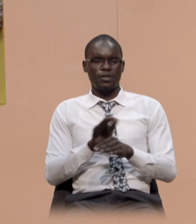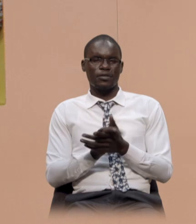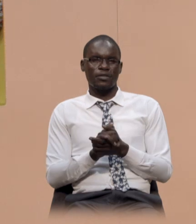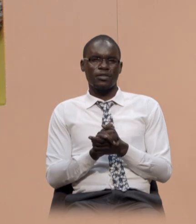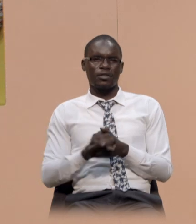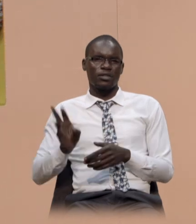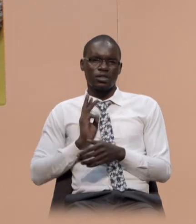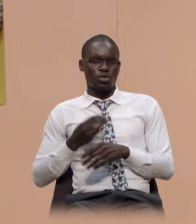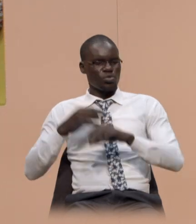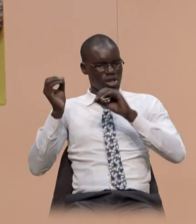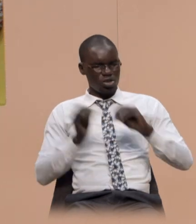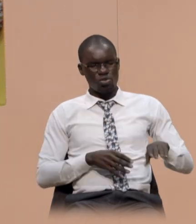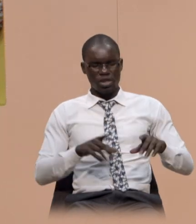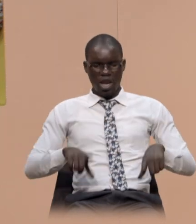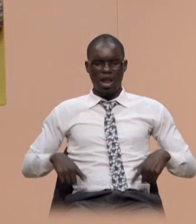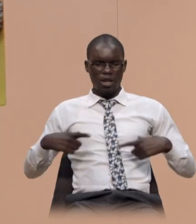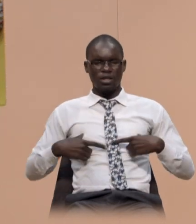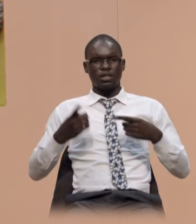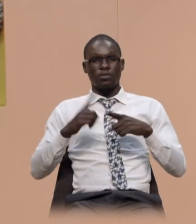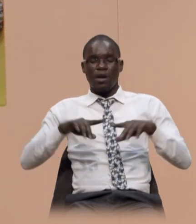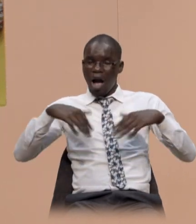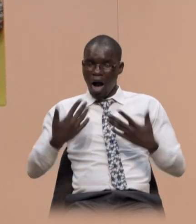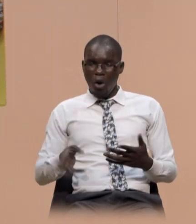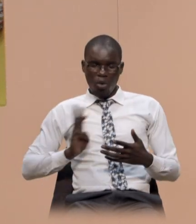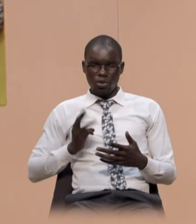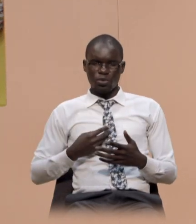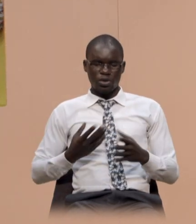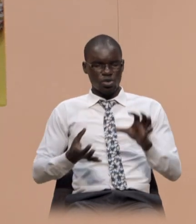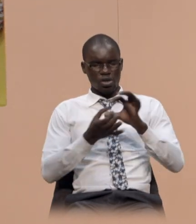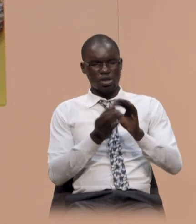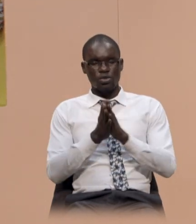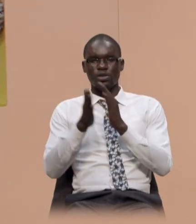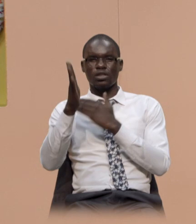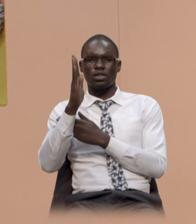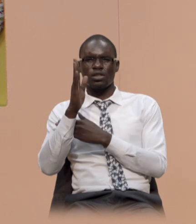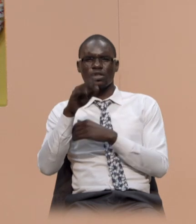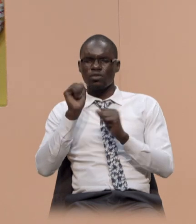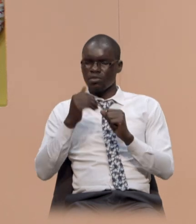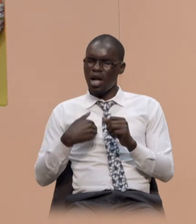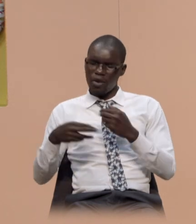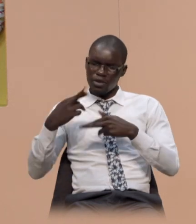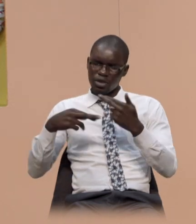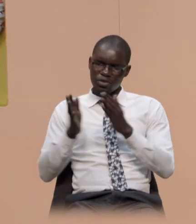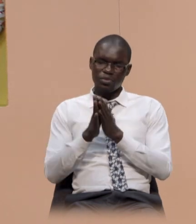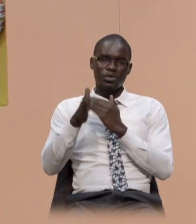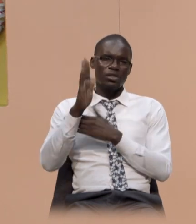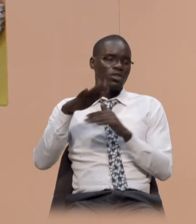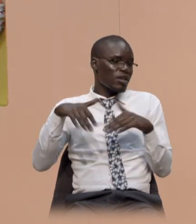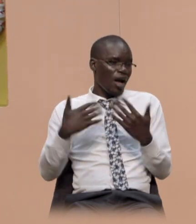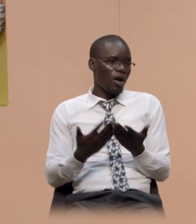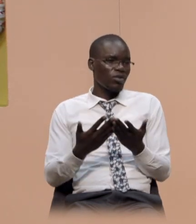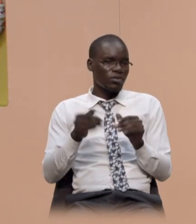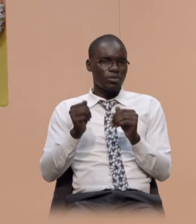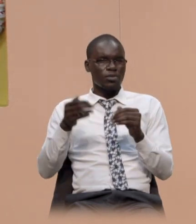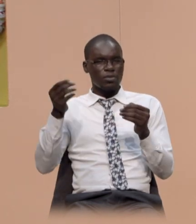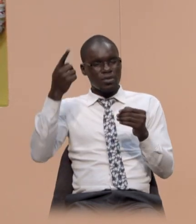We can lose everything. We can lose even life. Lakini how are we connected with our God? Je, tumeshirikianaje na Mungu wetu? Giza